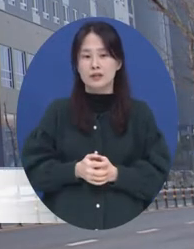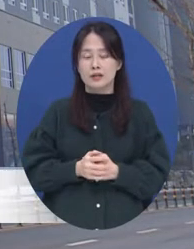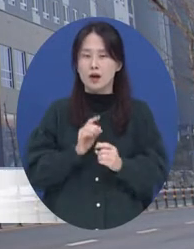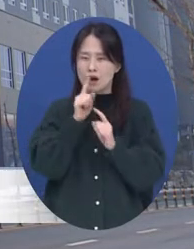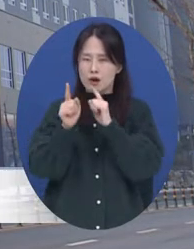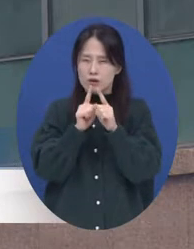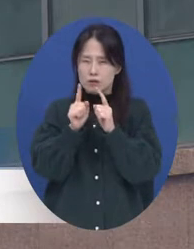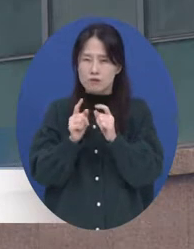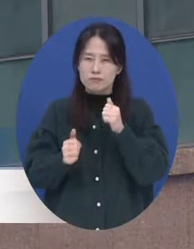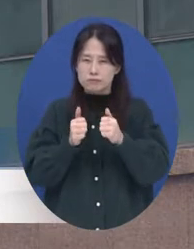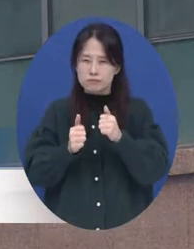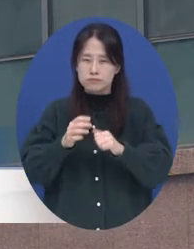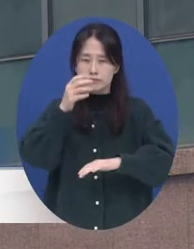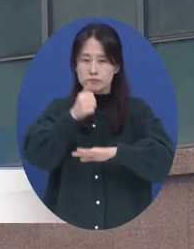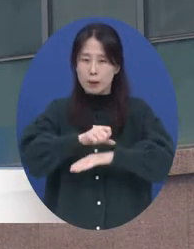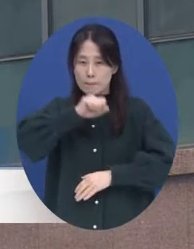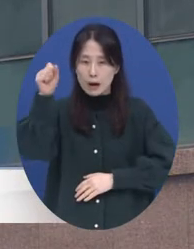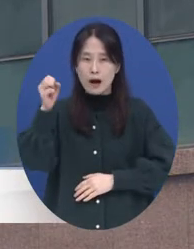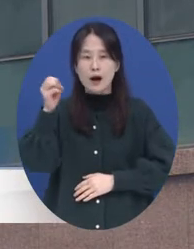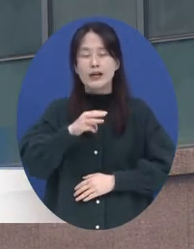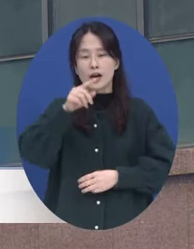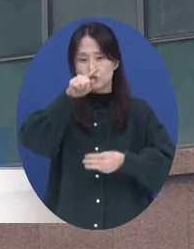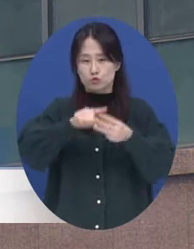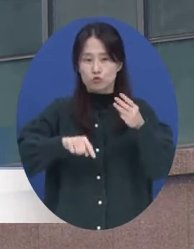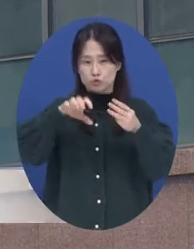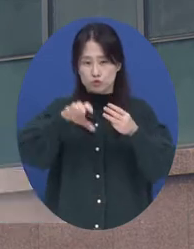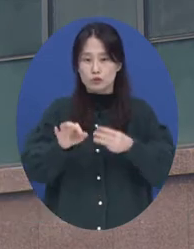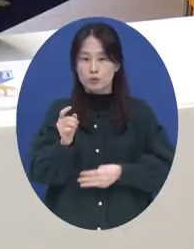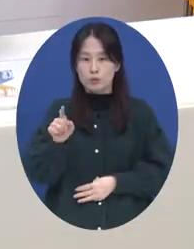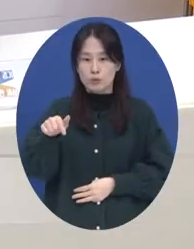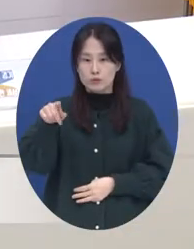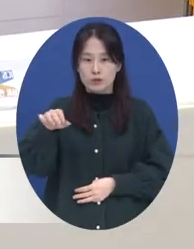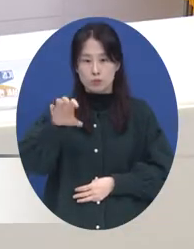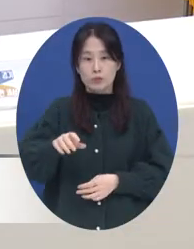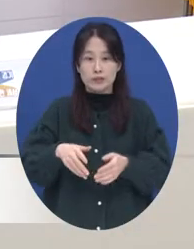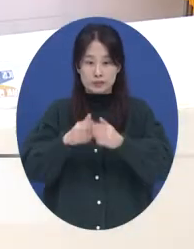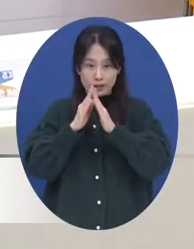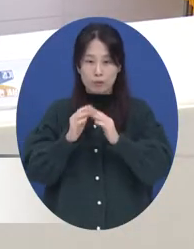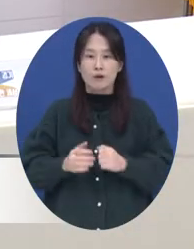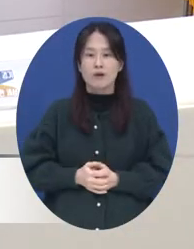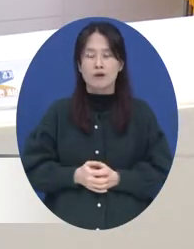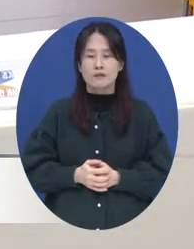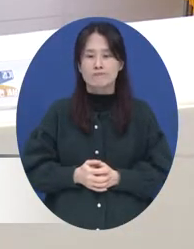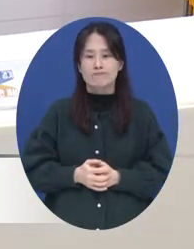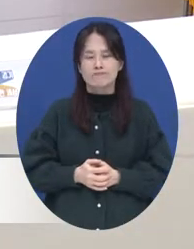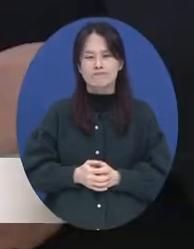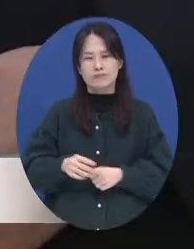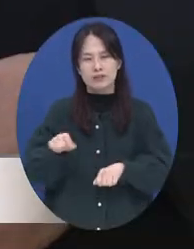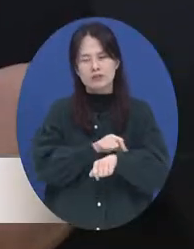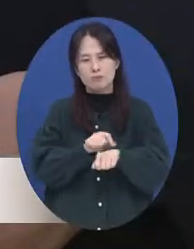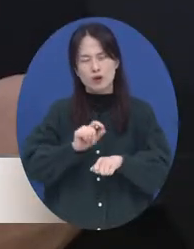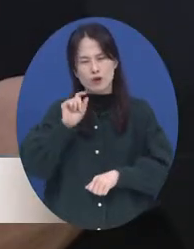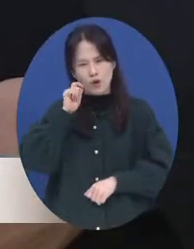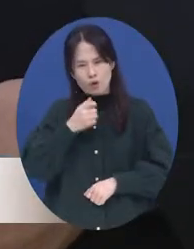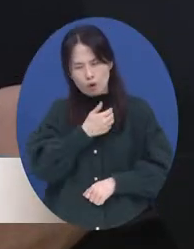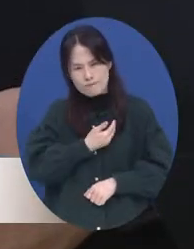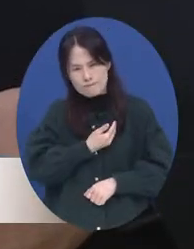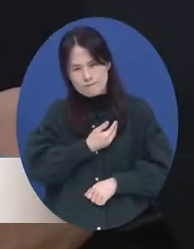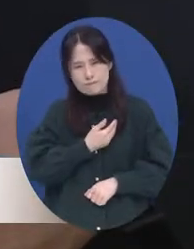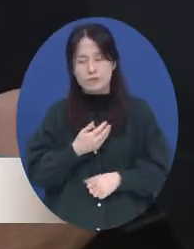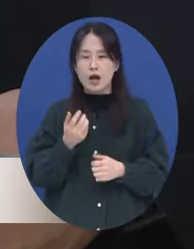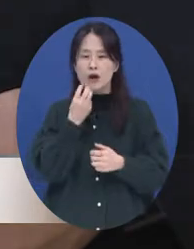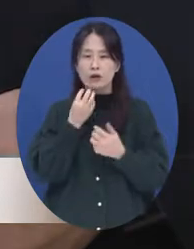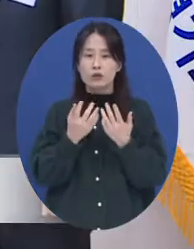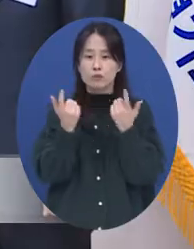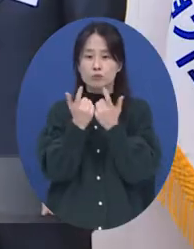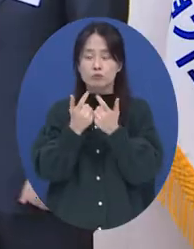통해 치열한 경쟁을 뚫은 양주시 옥정동 에 들어섰습니다 중첩 규제로 특별한 희생을 감내하는 경기 북부지역에